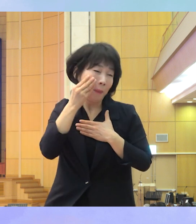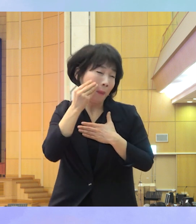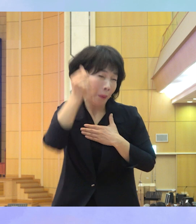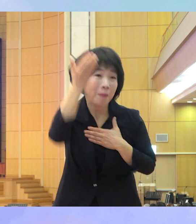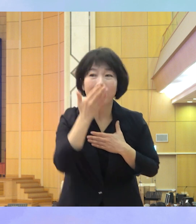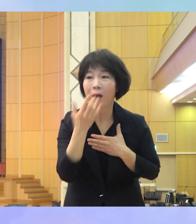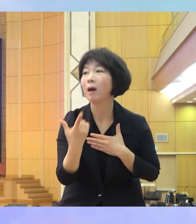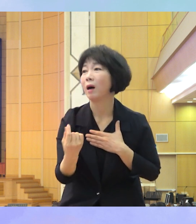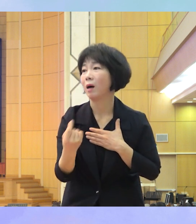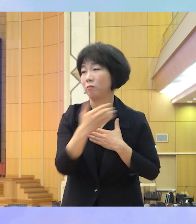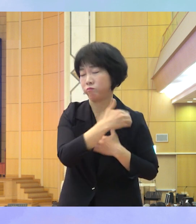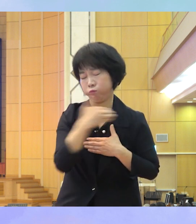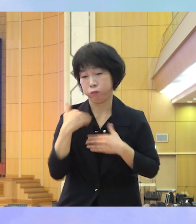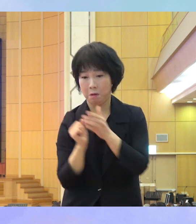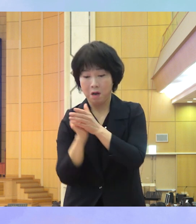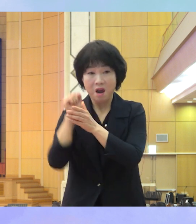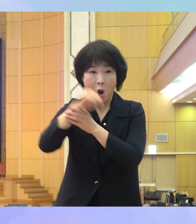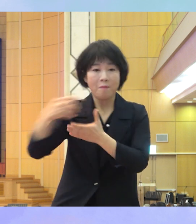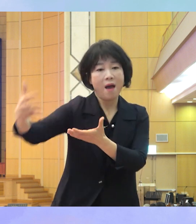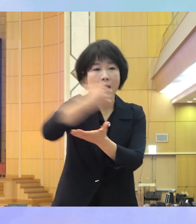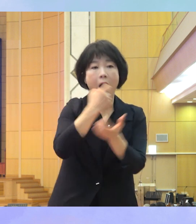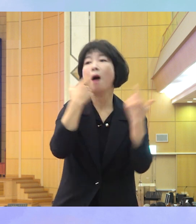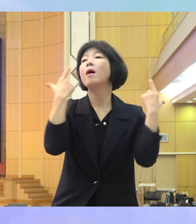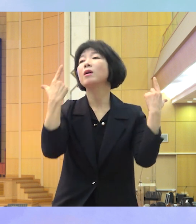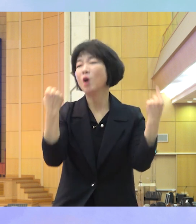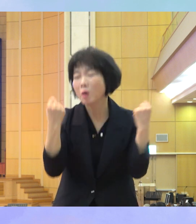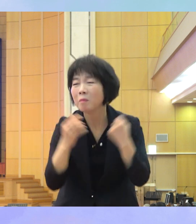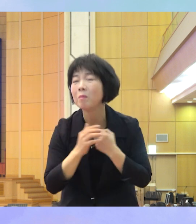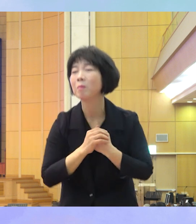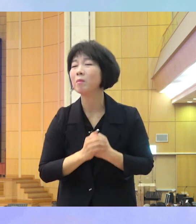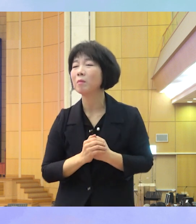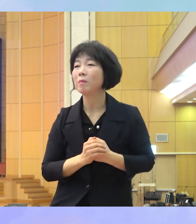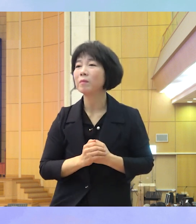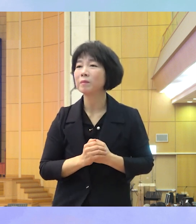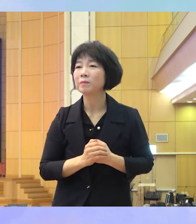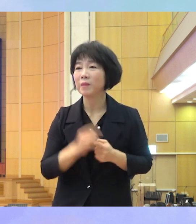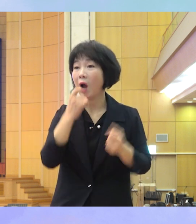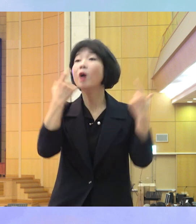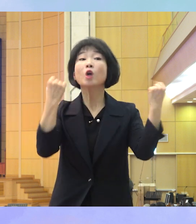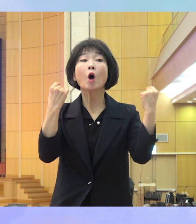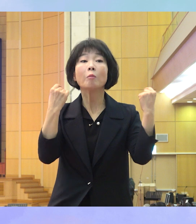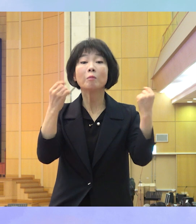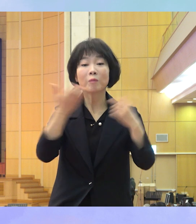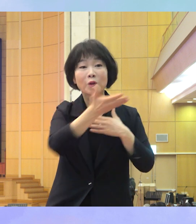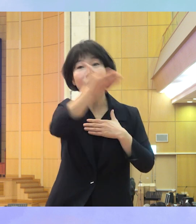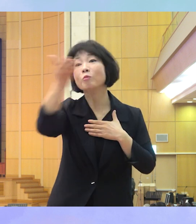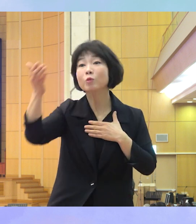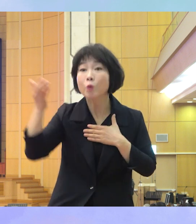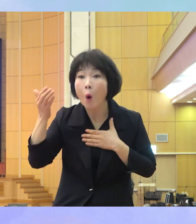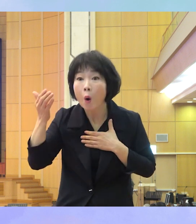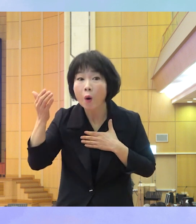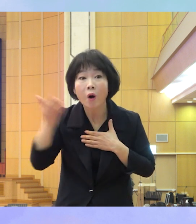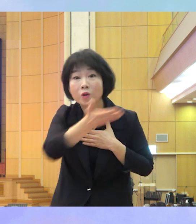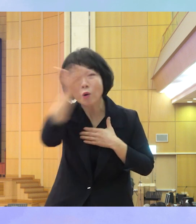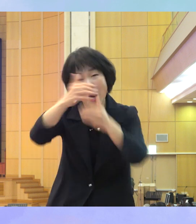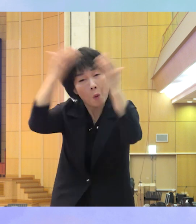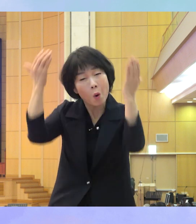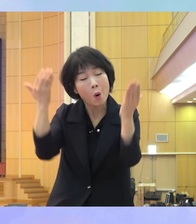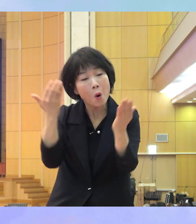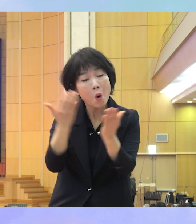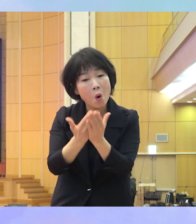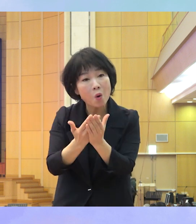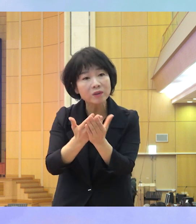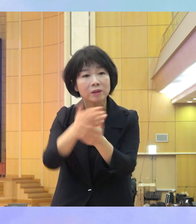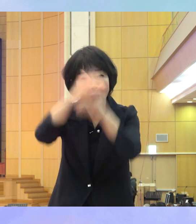때에 풍성한 열매를 맺는다, 이렇게 말씀하고 있어요. 이와 같이 너의